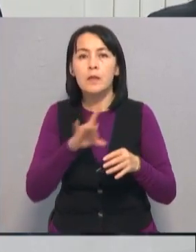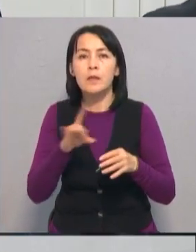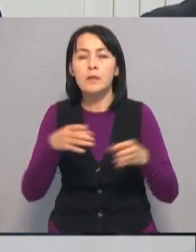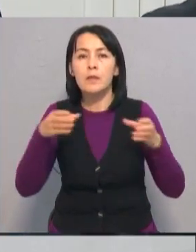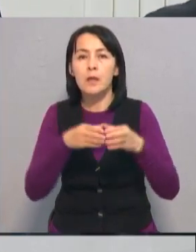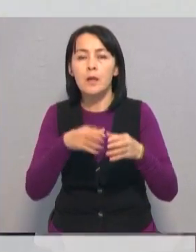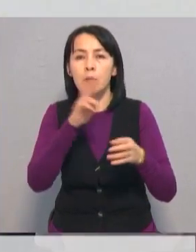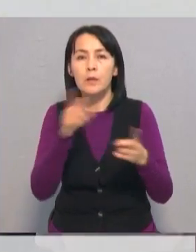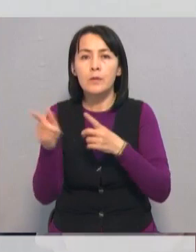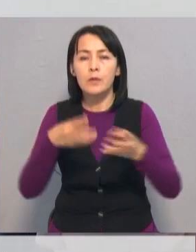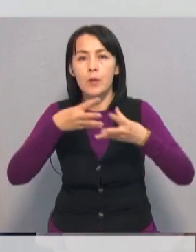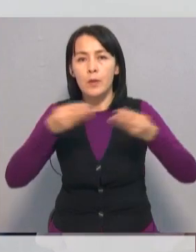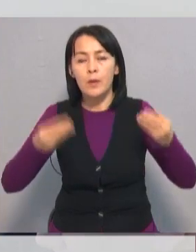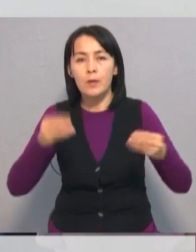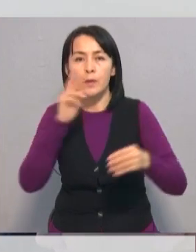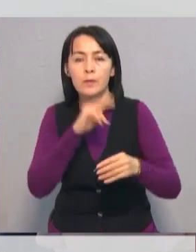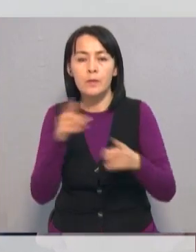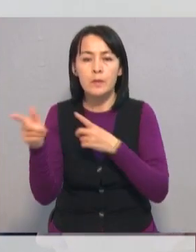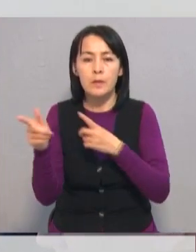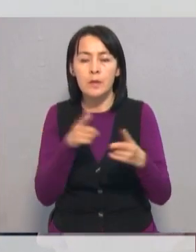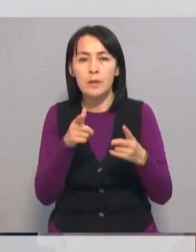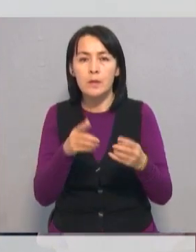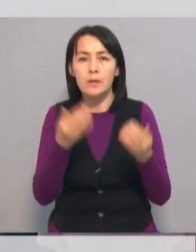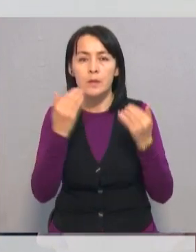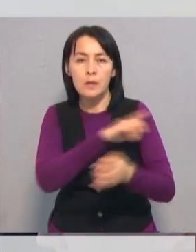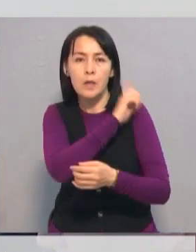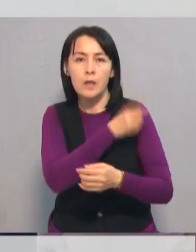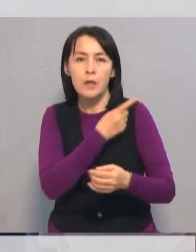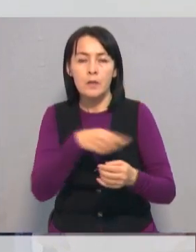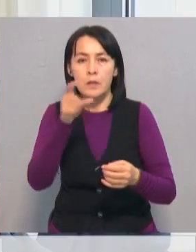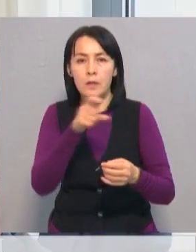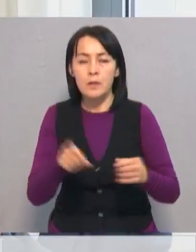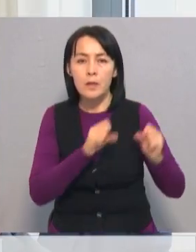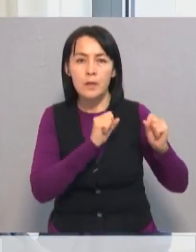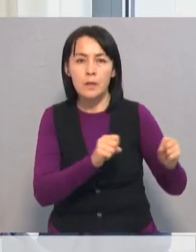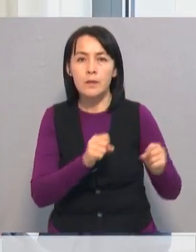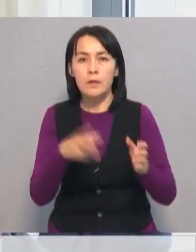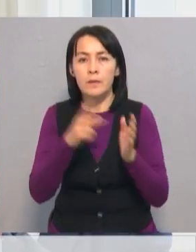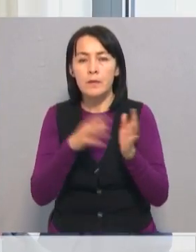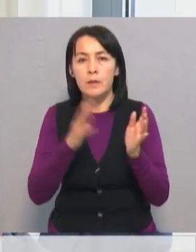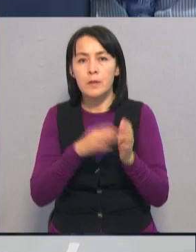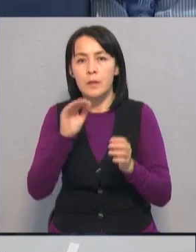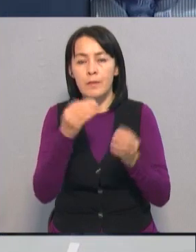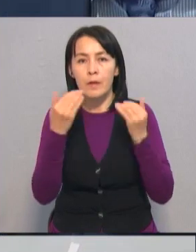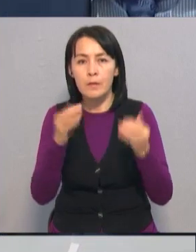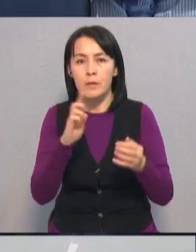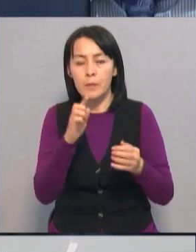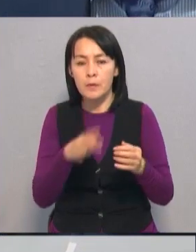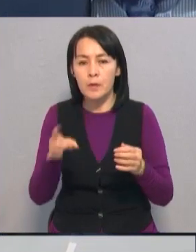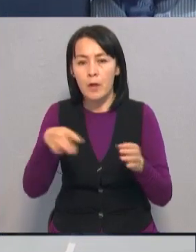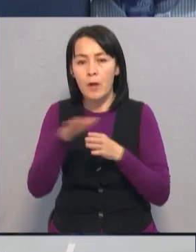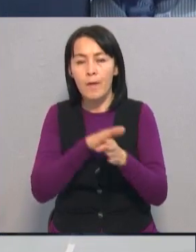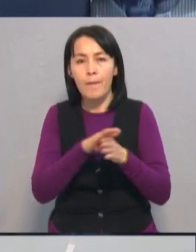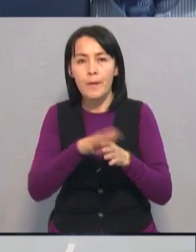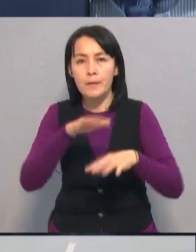командные учения кте отрабатывается подготовка сил и средств служб гражданской защиты 8-9 февраля в воде бегс районе